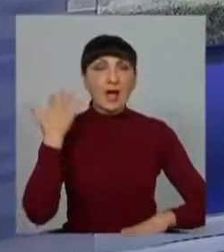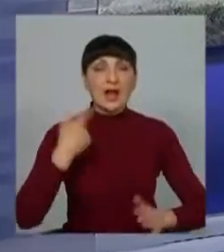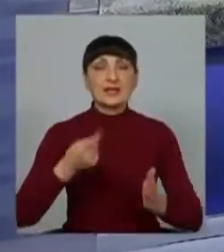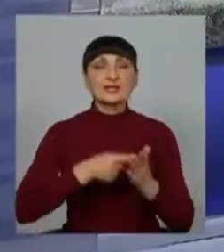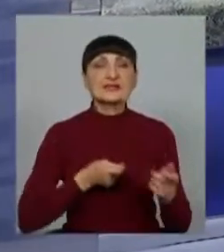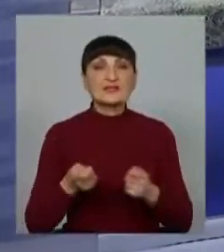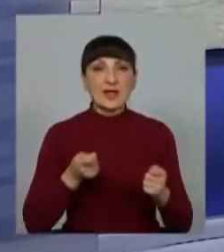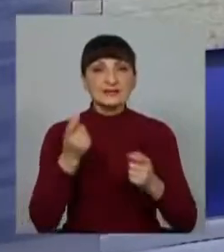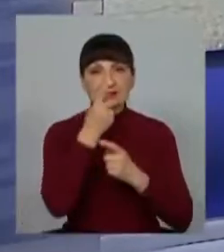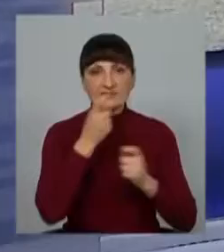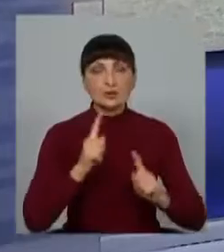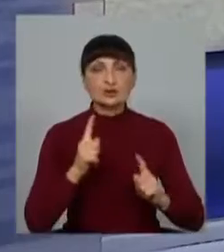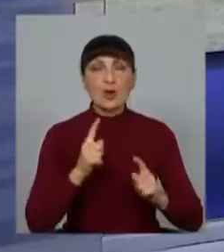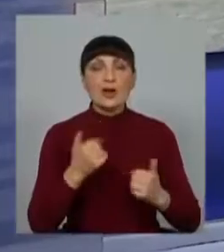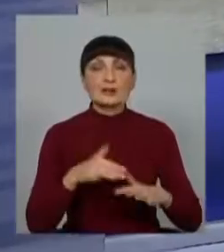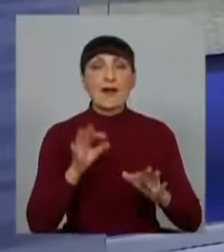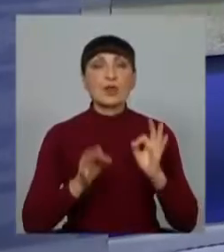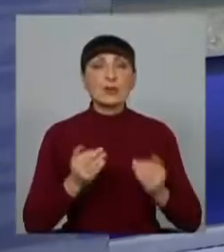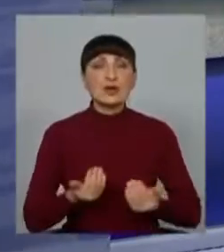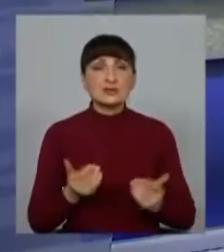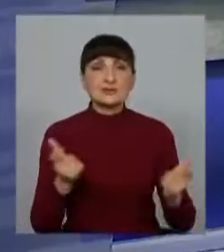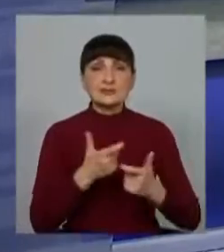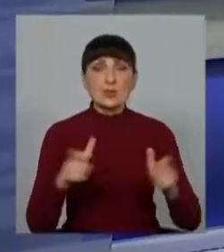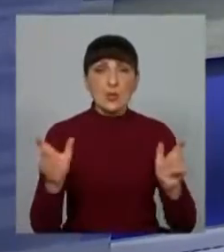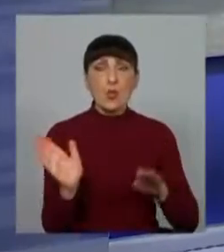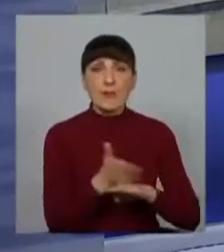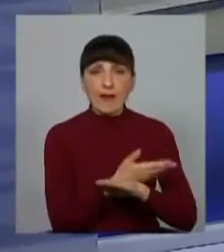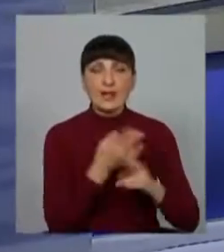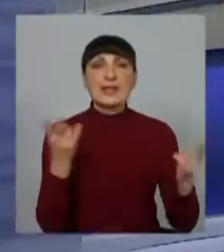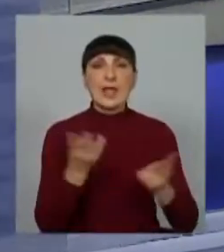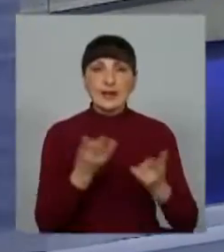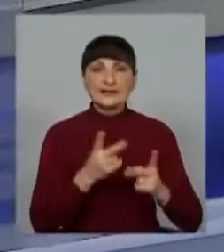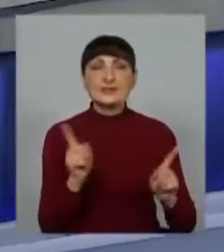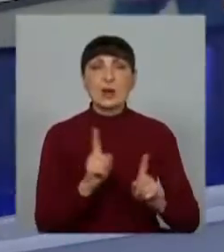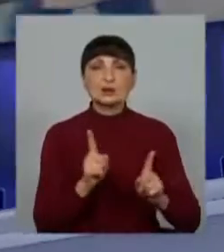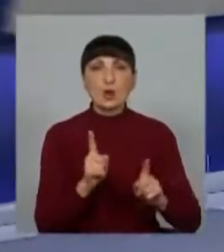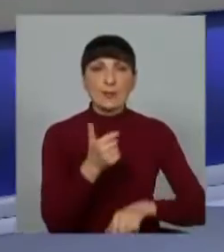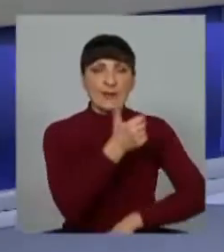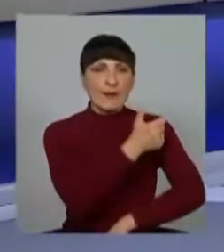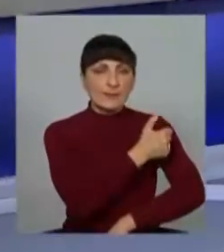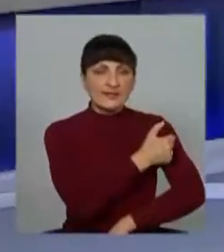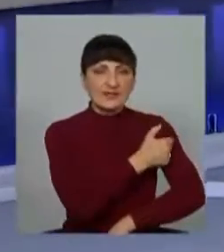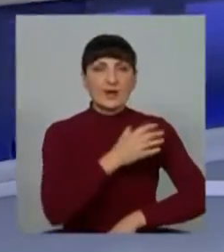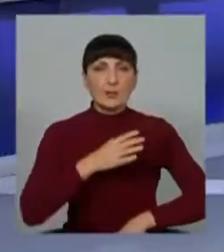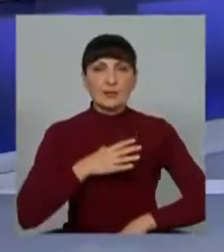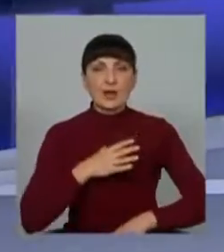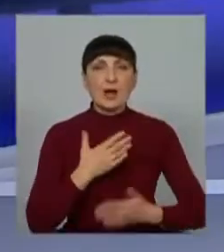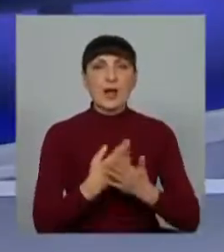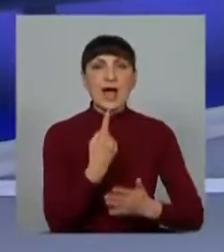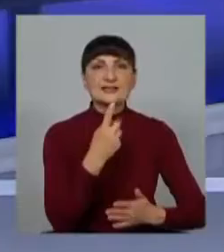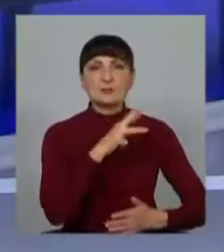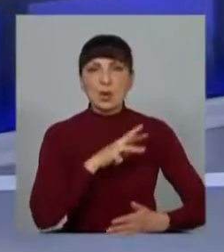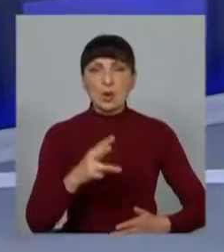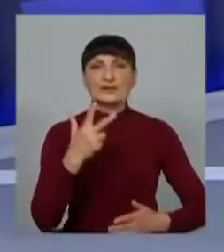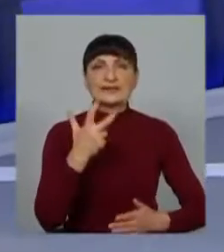городские власти заявляли, что для нормальной жизни без локдаунов и ограничений необходимо, чтобы антиковидный укол получили